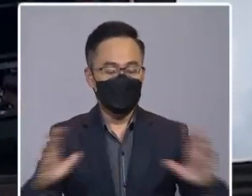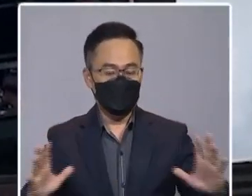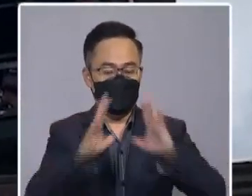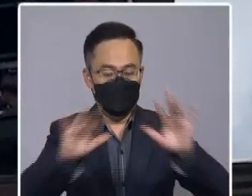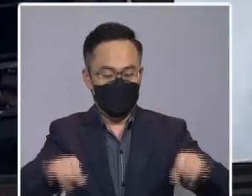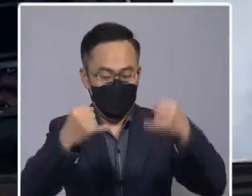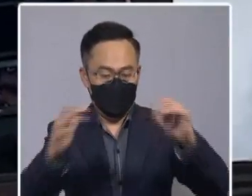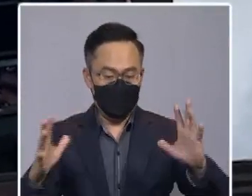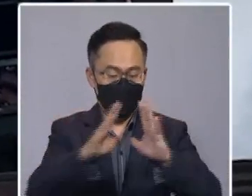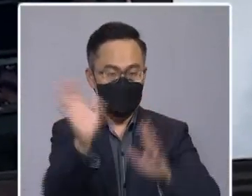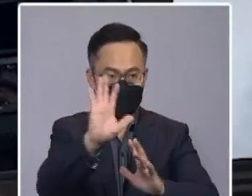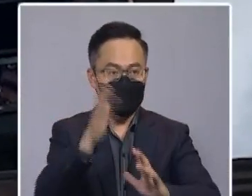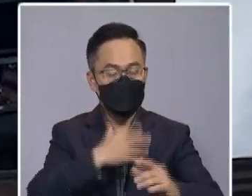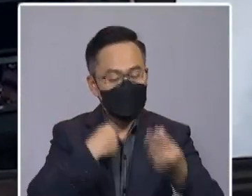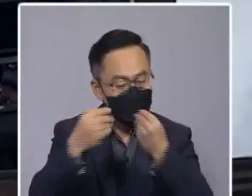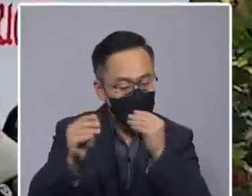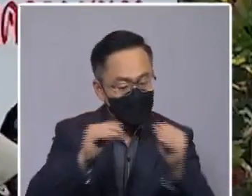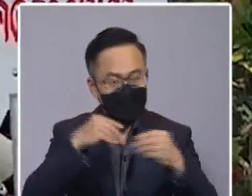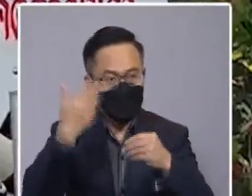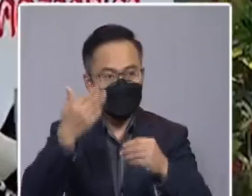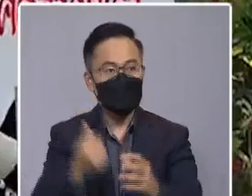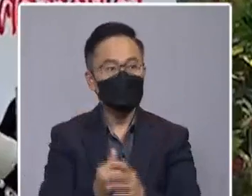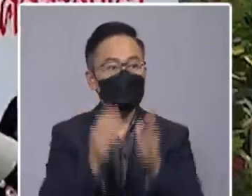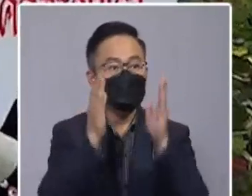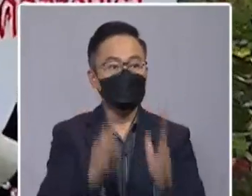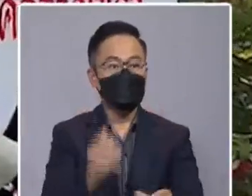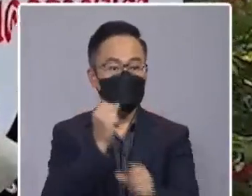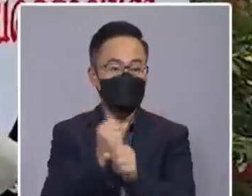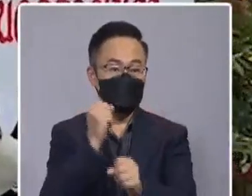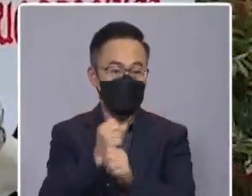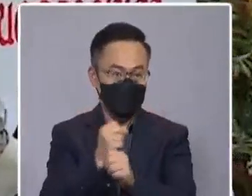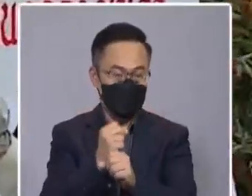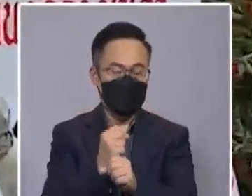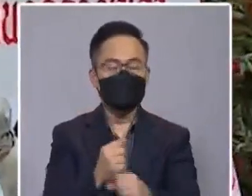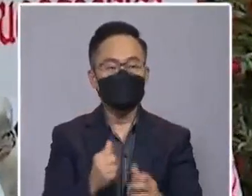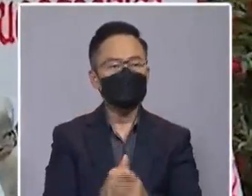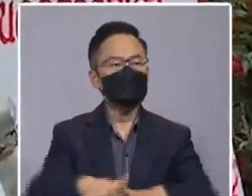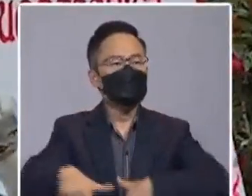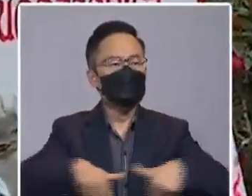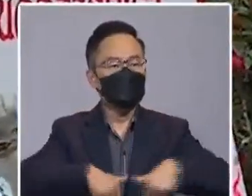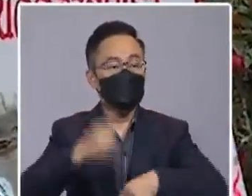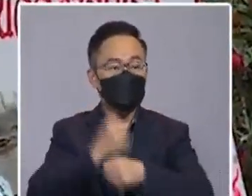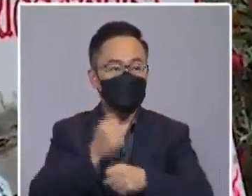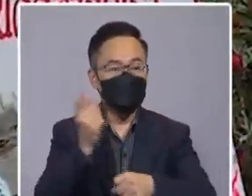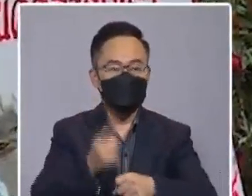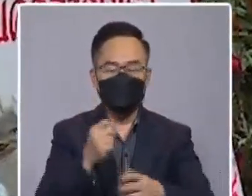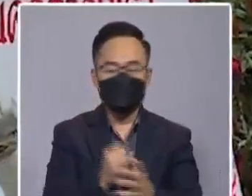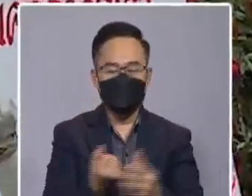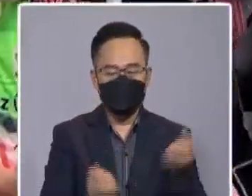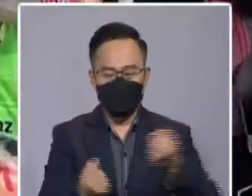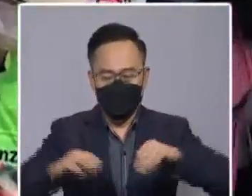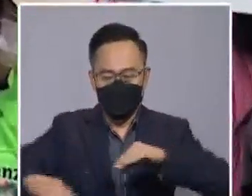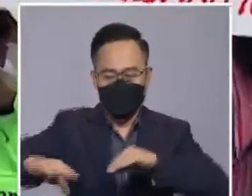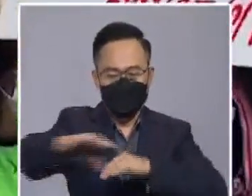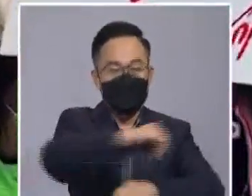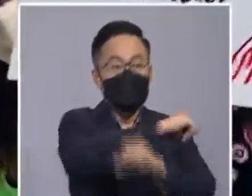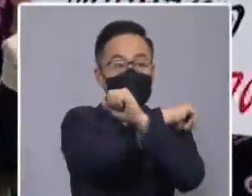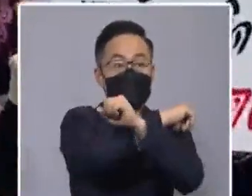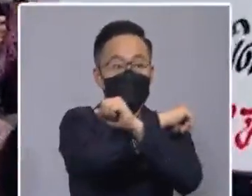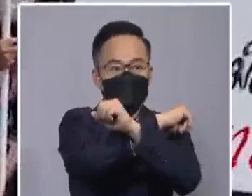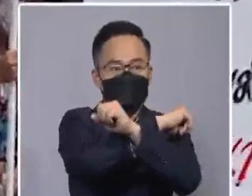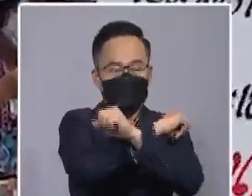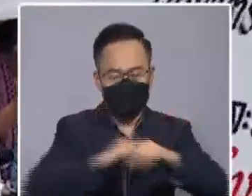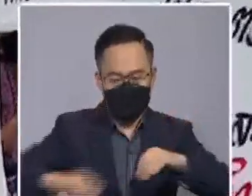แย้งกับชาวบ้านโดยมีรายงานว่าชาวบ้านเค้าก็กระจายกันตามจุดต่างๆมีการวางรถยนต์เอาไว้ด้วยนะคะเป็นการวาง